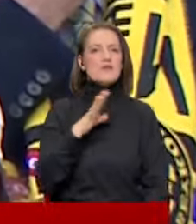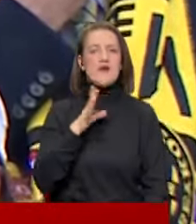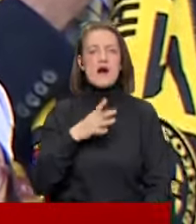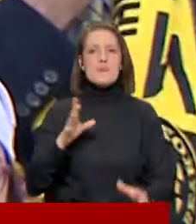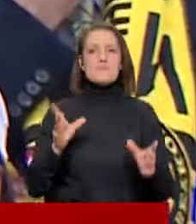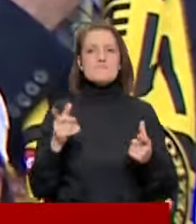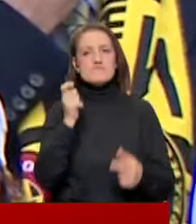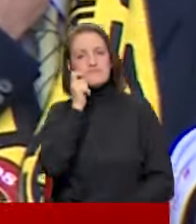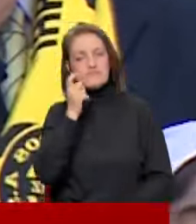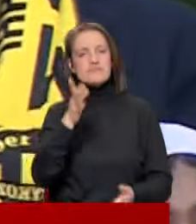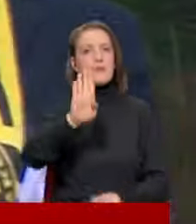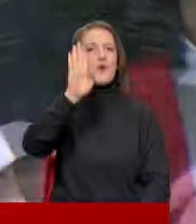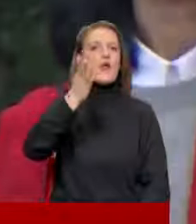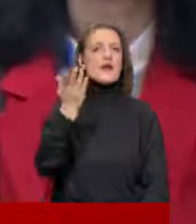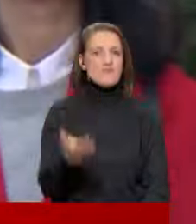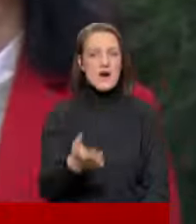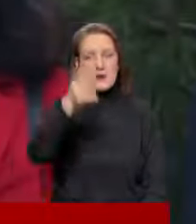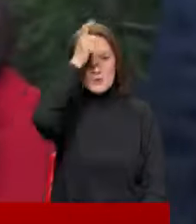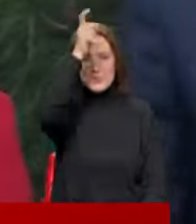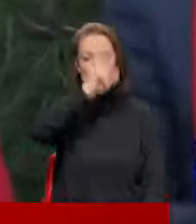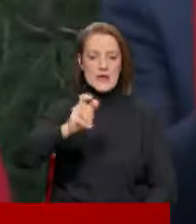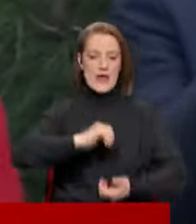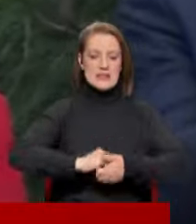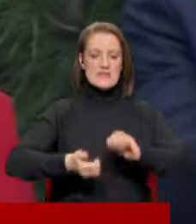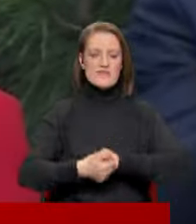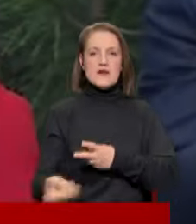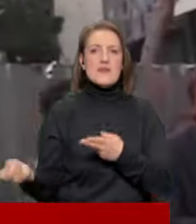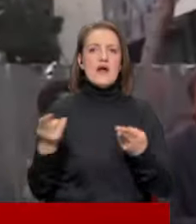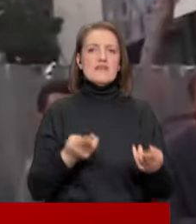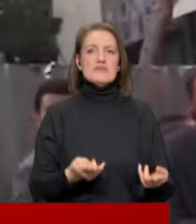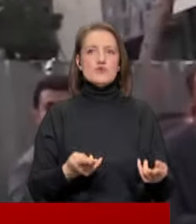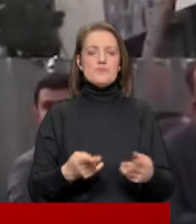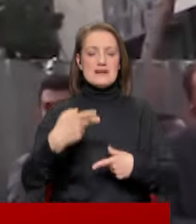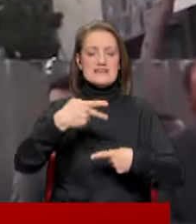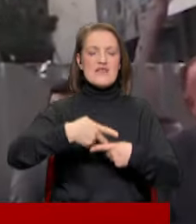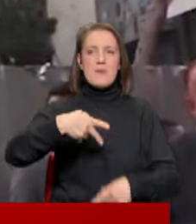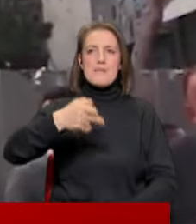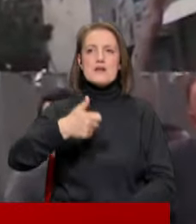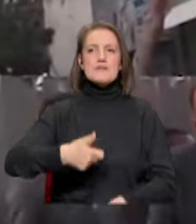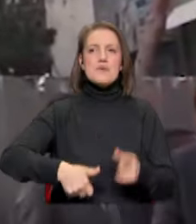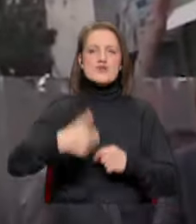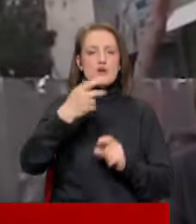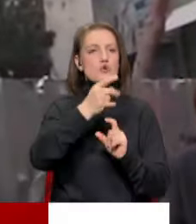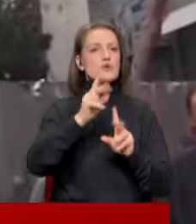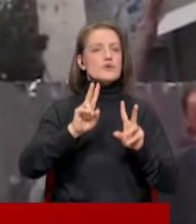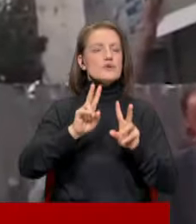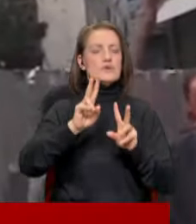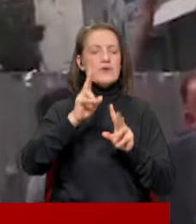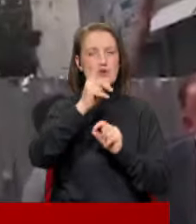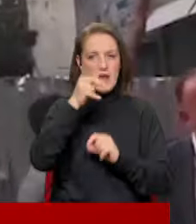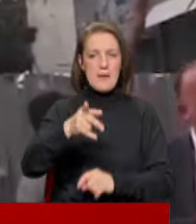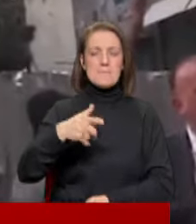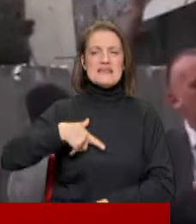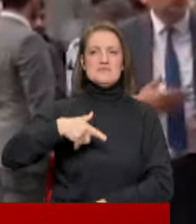muhafazakar demokratlar var Türkiye ittifakına davet ediyoruz Zafer Partisi lideri Ümit özağ da izmir'deydi AK Parti'nin